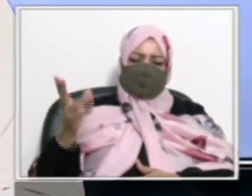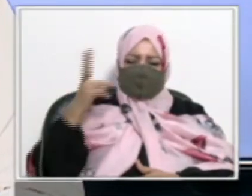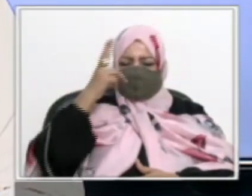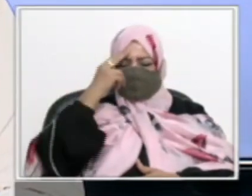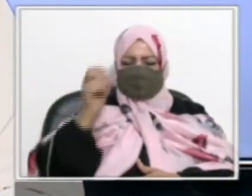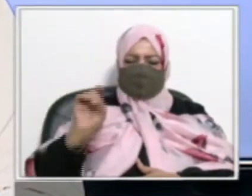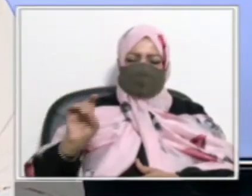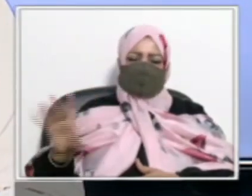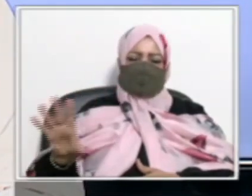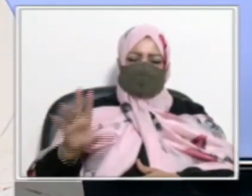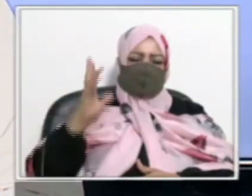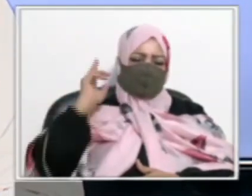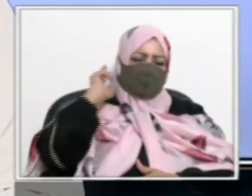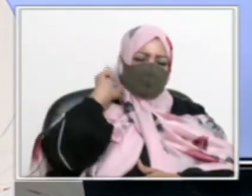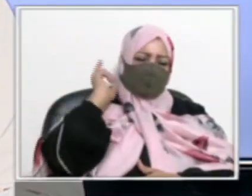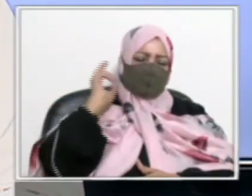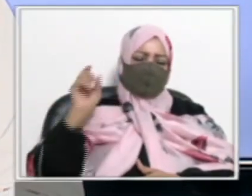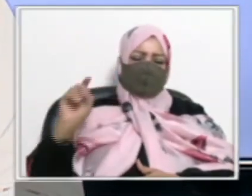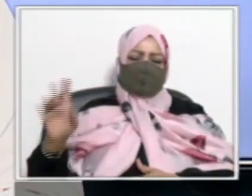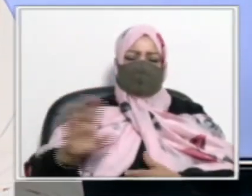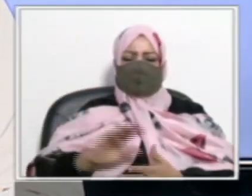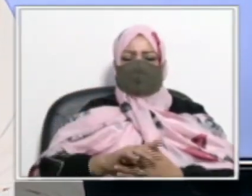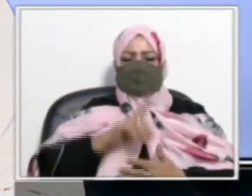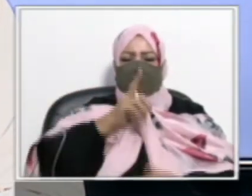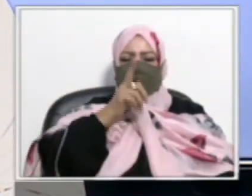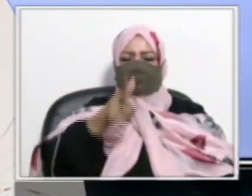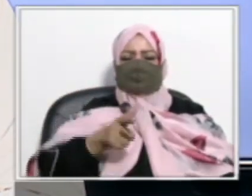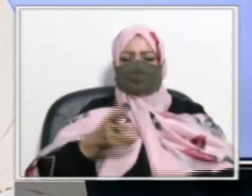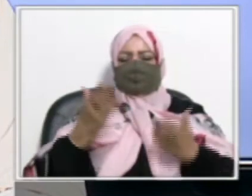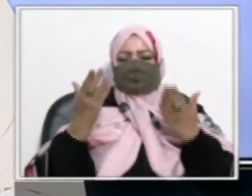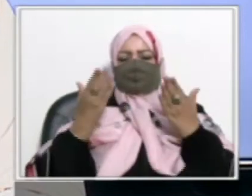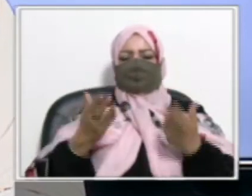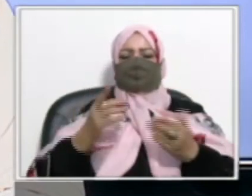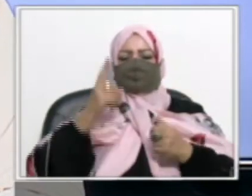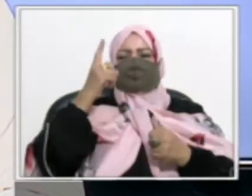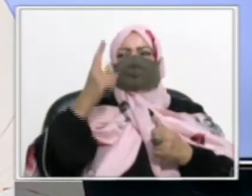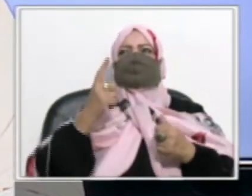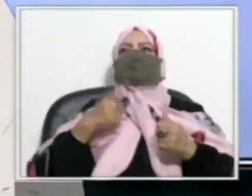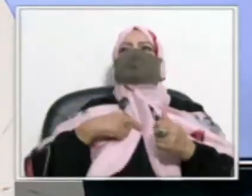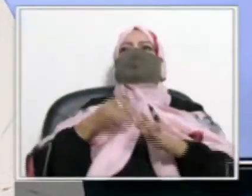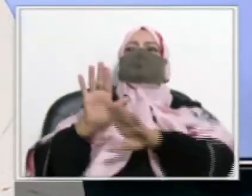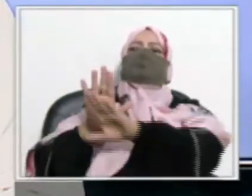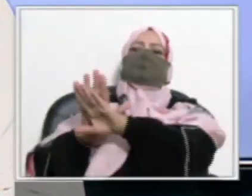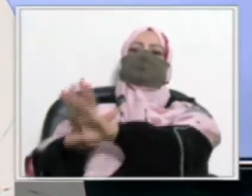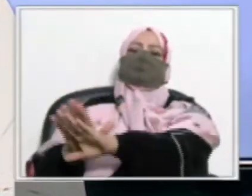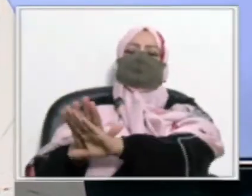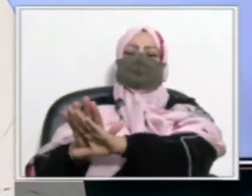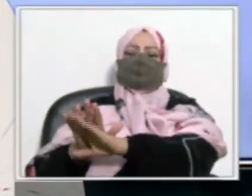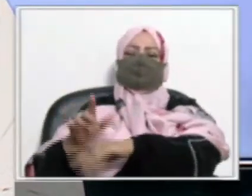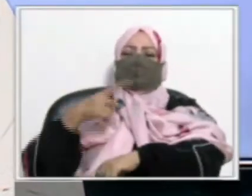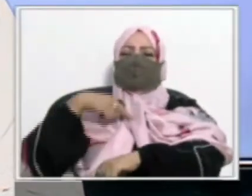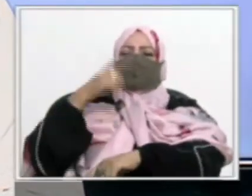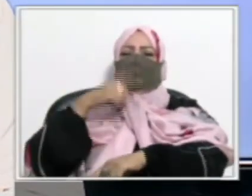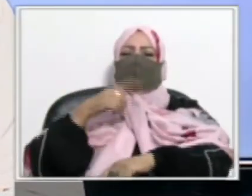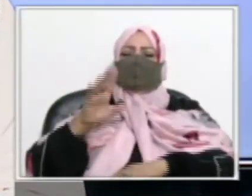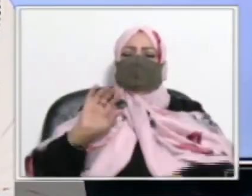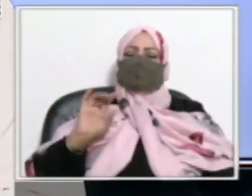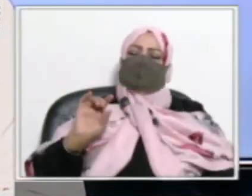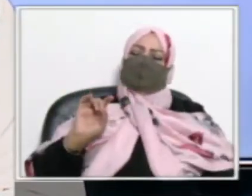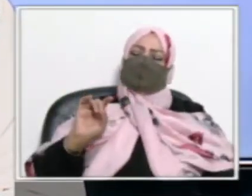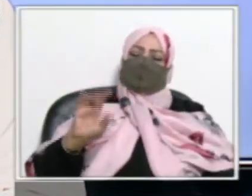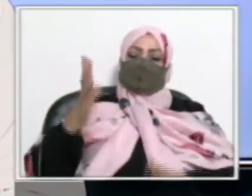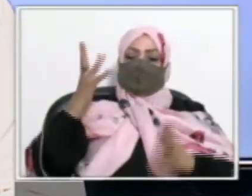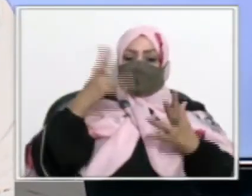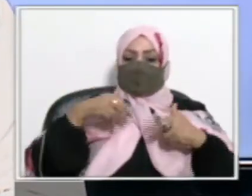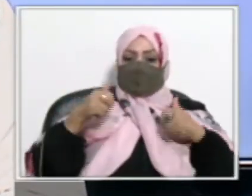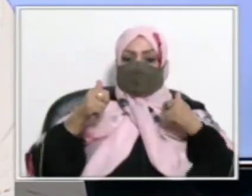لما ينجيك الله عز وجل من الوقوع في الحرام تدعو الله فتنة الممات، ينجيك الله عز وجل من لحظة